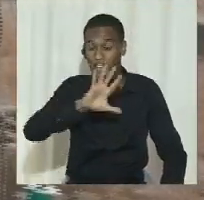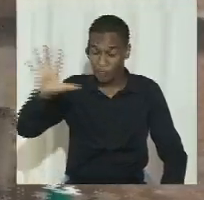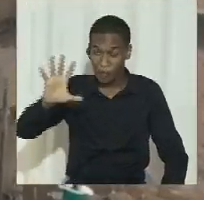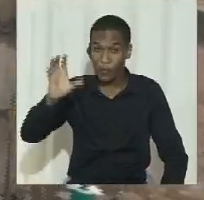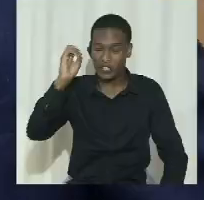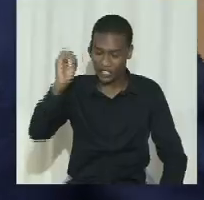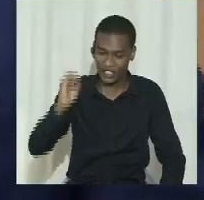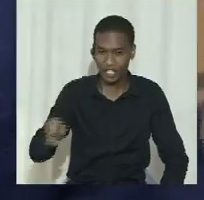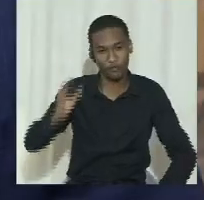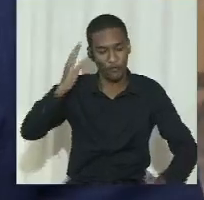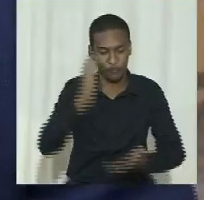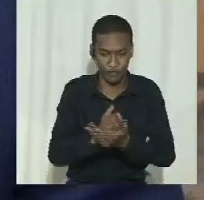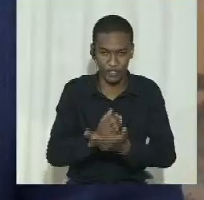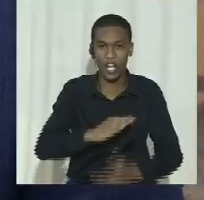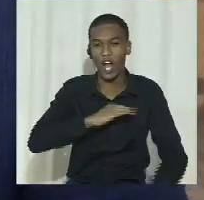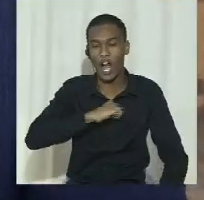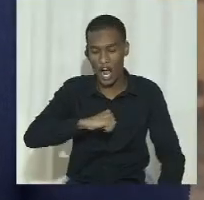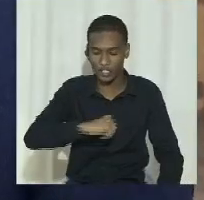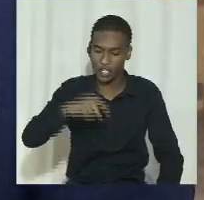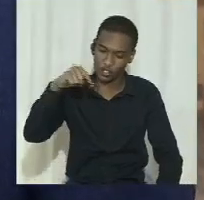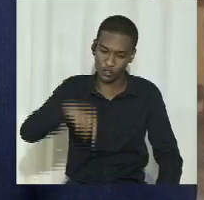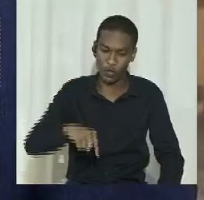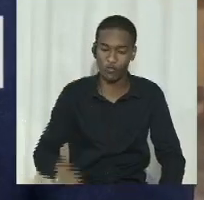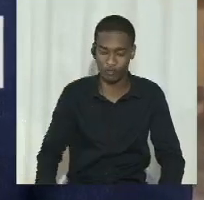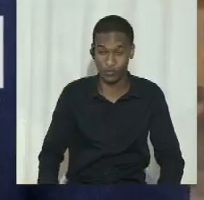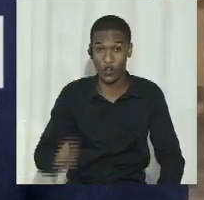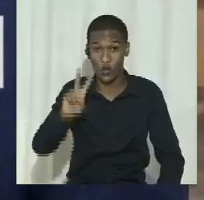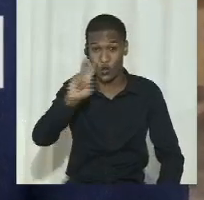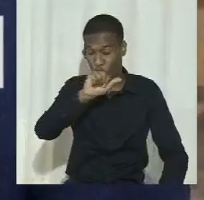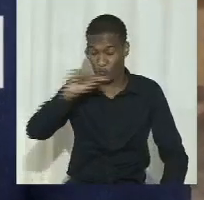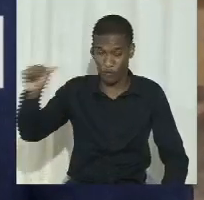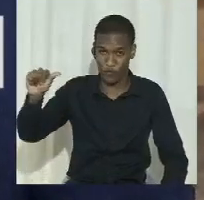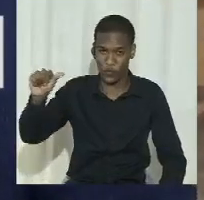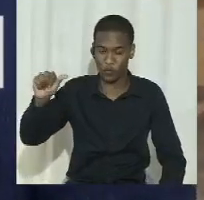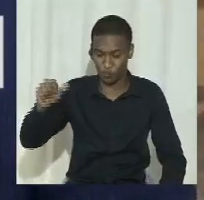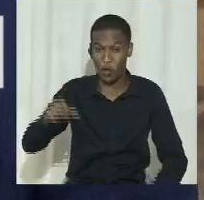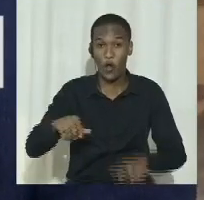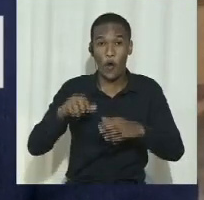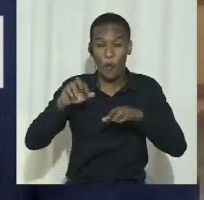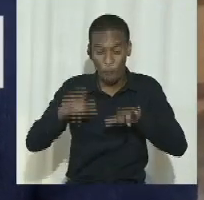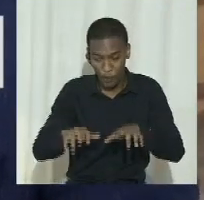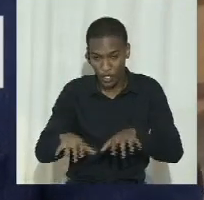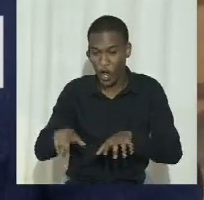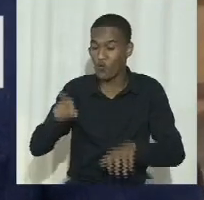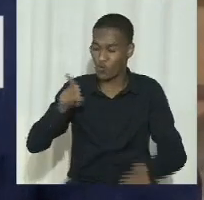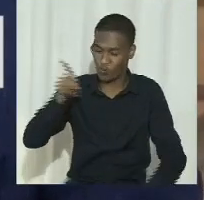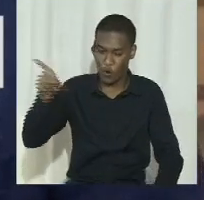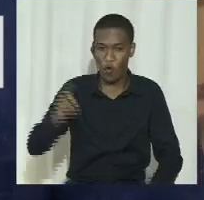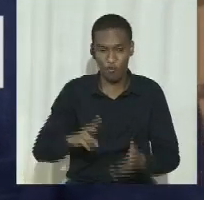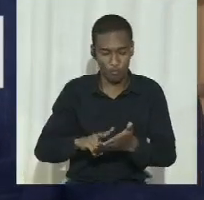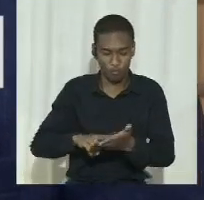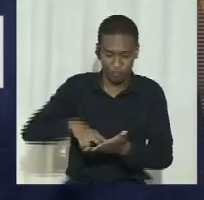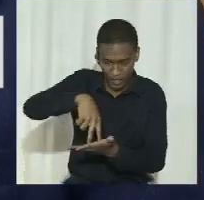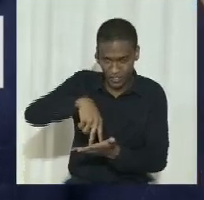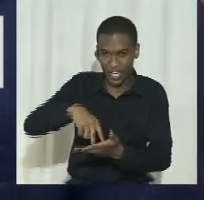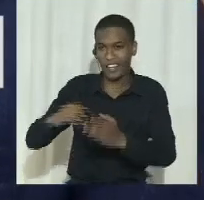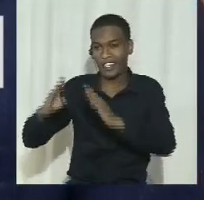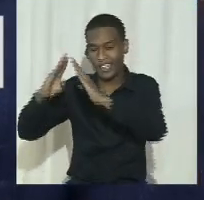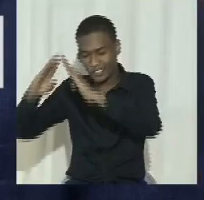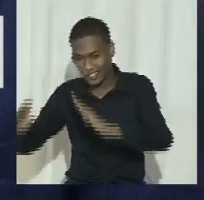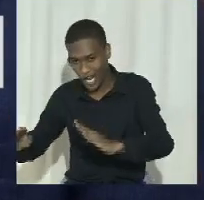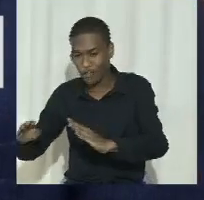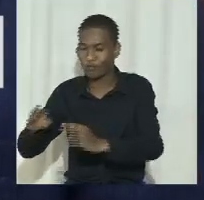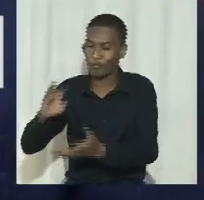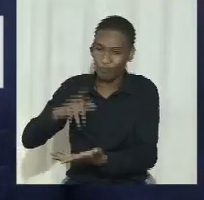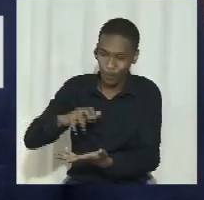efa tanteraka. 20 ny brao ny tarepatrin'ny filaminam-bahoaka atsangana amin'ity taona ity. Ny komisaria